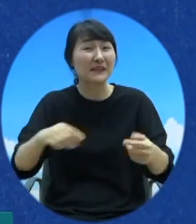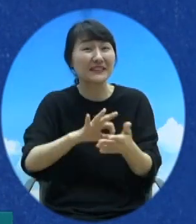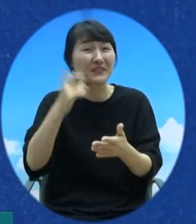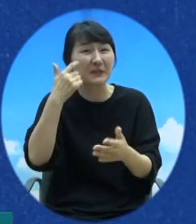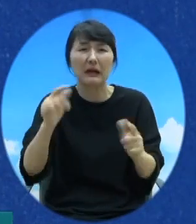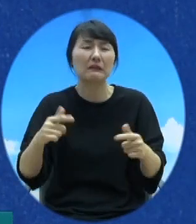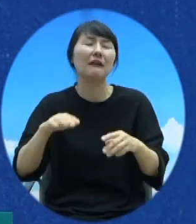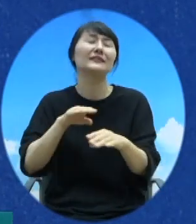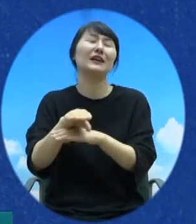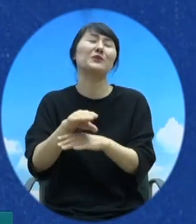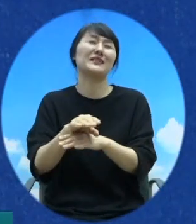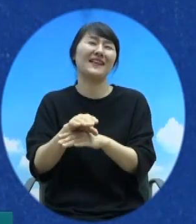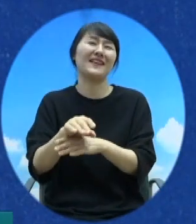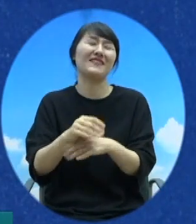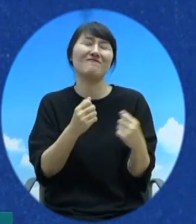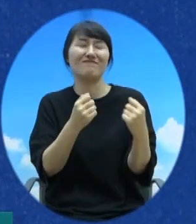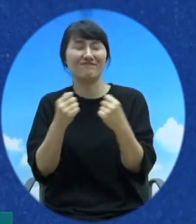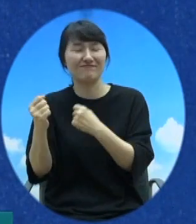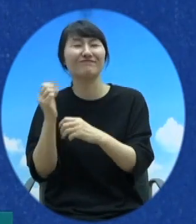다닙니다.